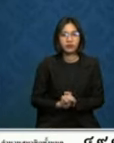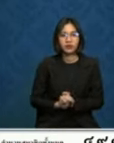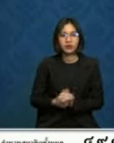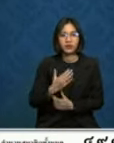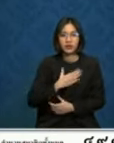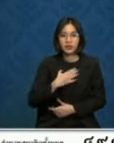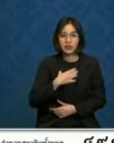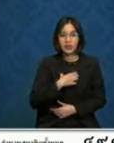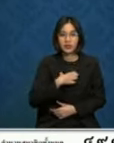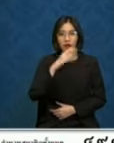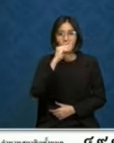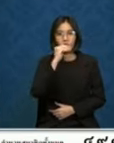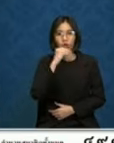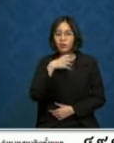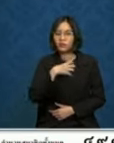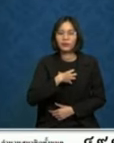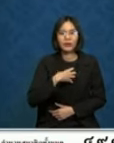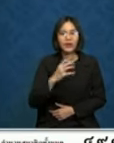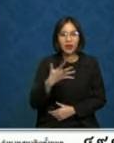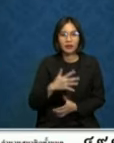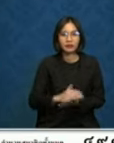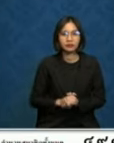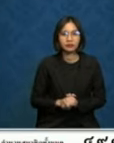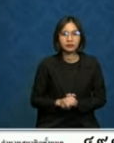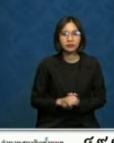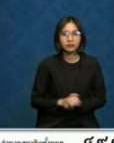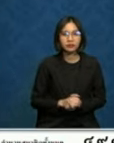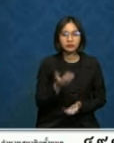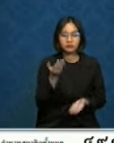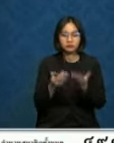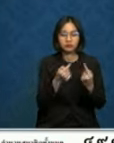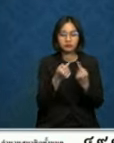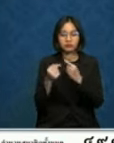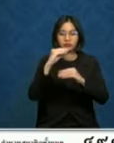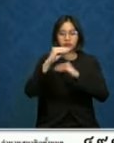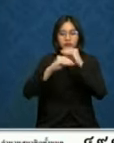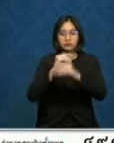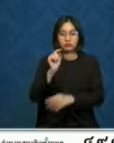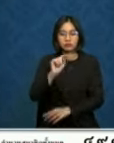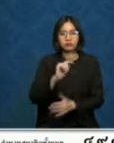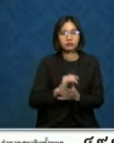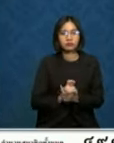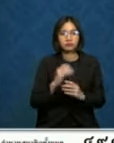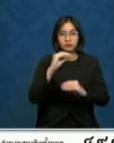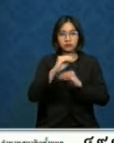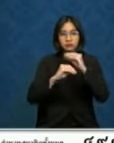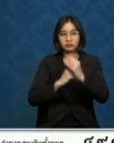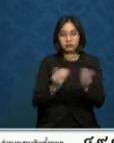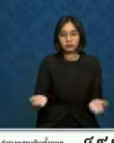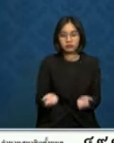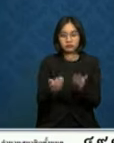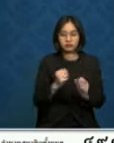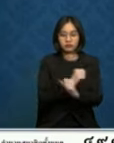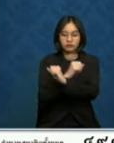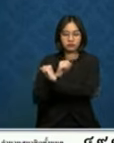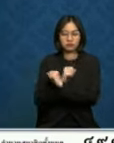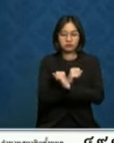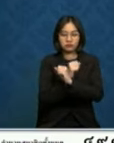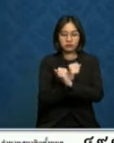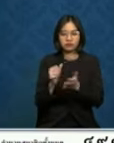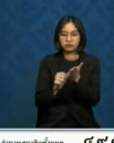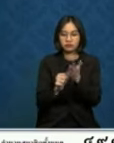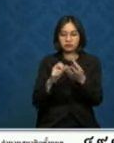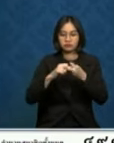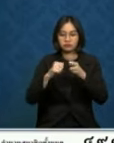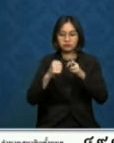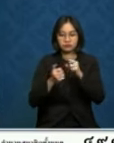าดิฉันก็อยากเลิกพูดเรื่องนี้จริงๆจังๆสักทีนะคะหรือจะไปกันต่ออีกโครงการนึงค่ะก็คือโครงการส่งเสริมการป้องกันและแก้ไขปัญห